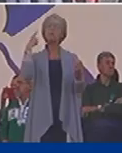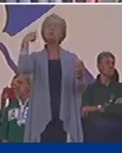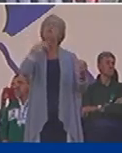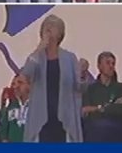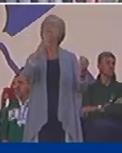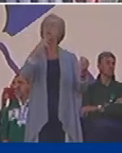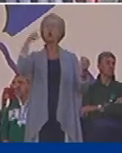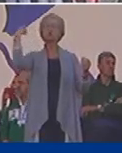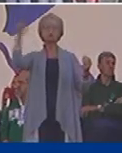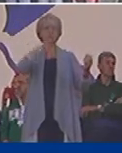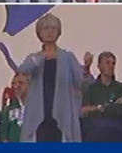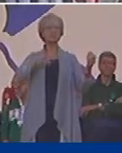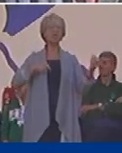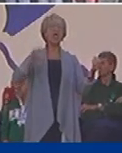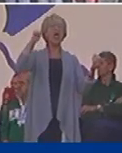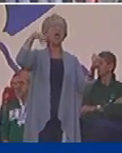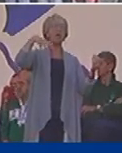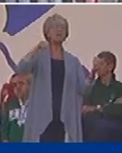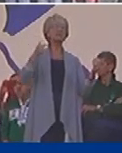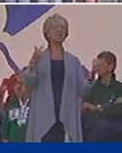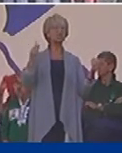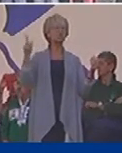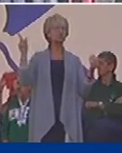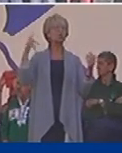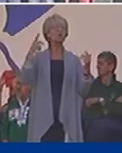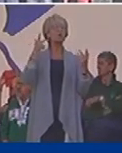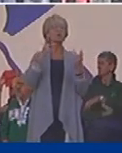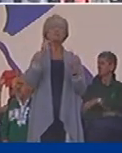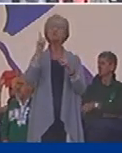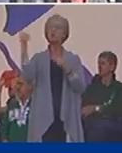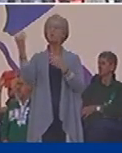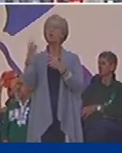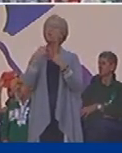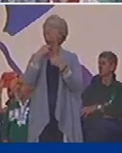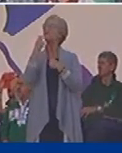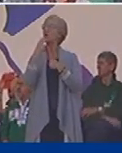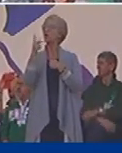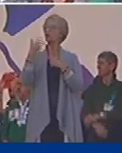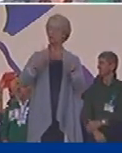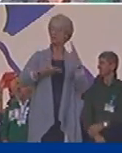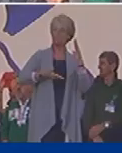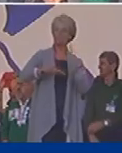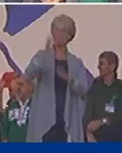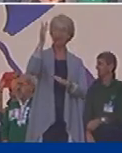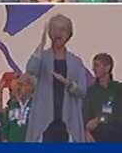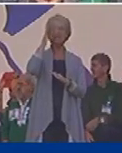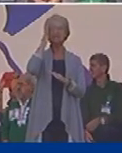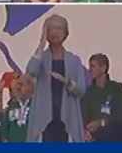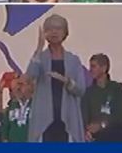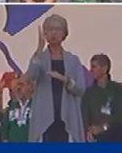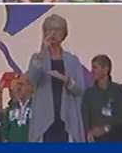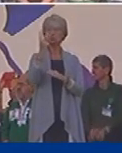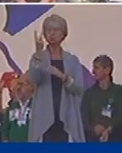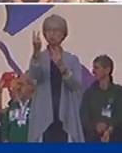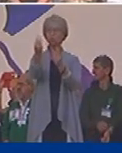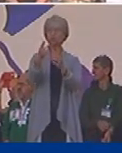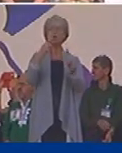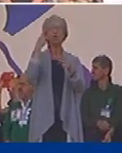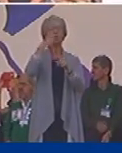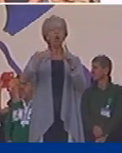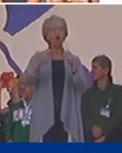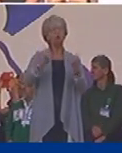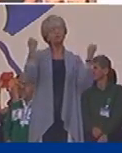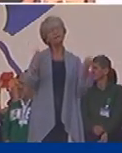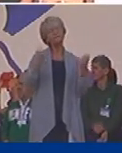sindaco di Amatrice che è la voce di due cuochi che sono partiti da Amatrice. Ieri notte si sono fatti